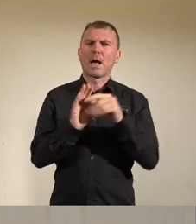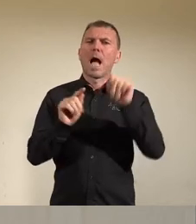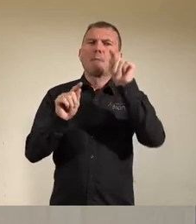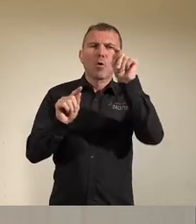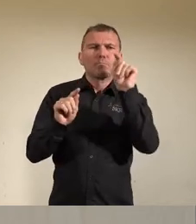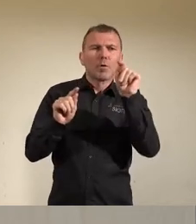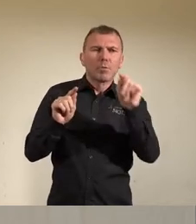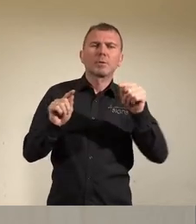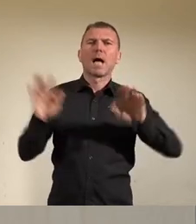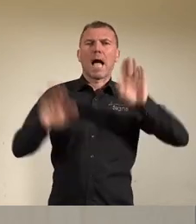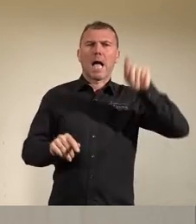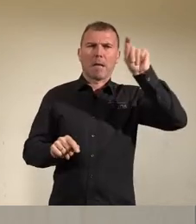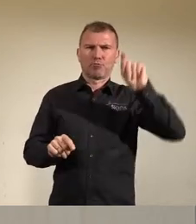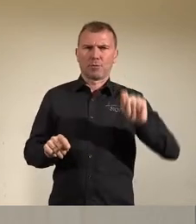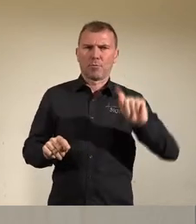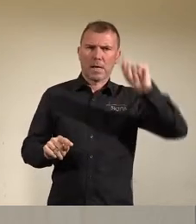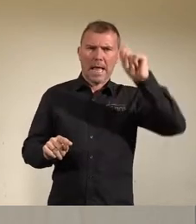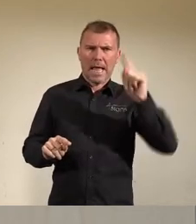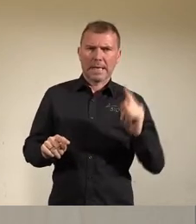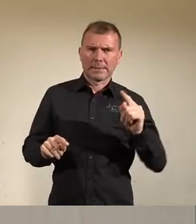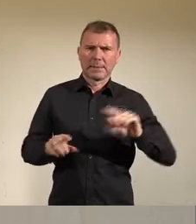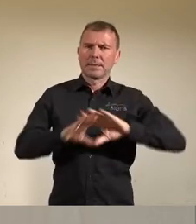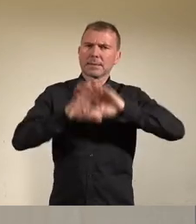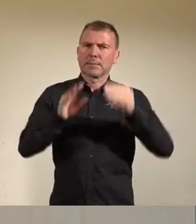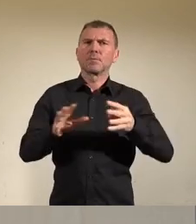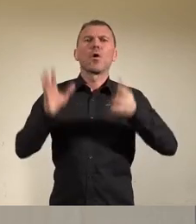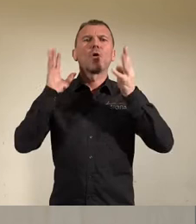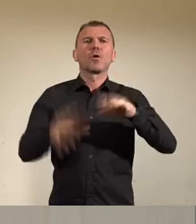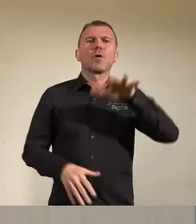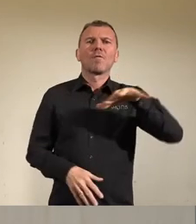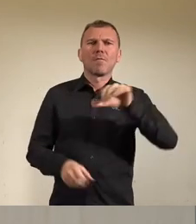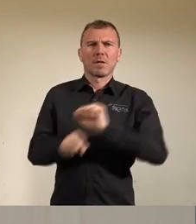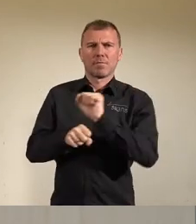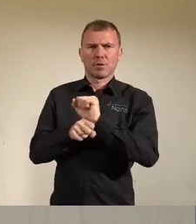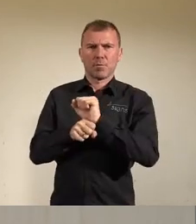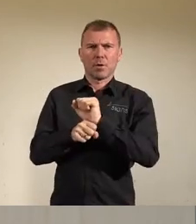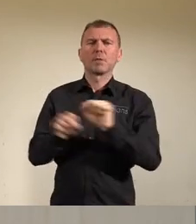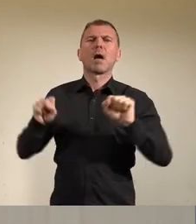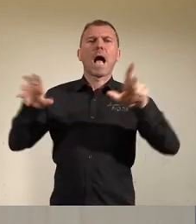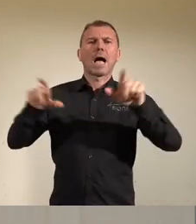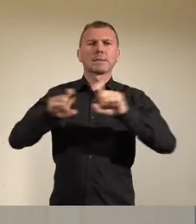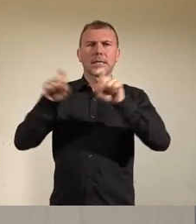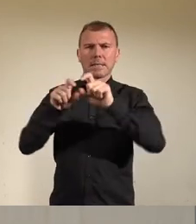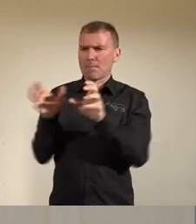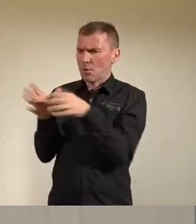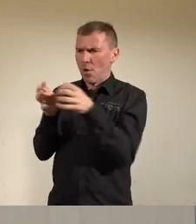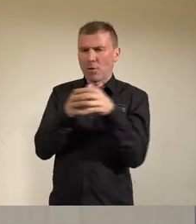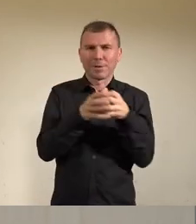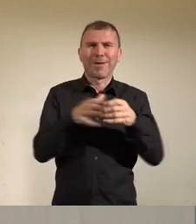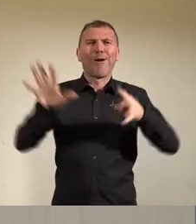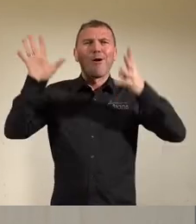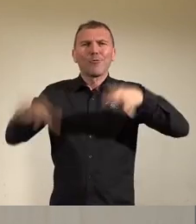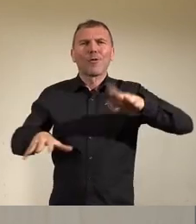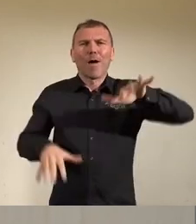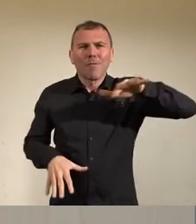Abstimmung. Wir wissen alle, wir haben insgesamt 915 Einwendungen zu insgesamt 18 Themenkomplexen. Wir wollen nicht über alle